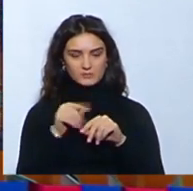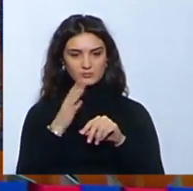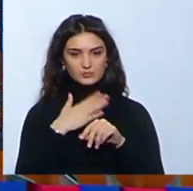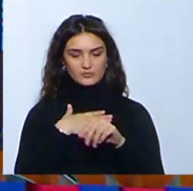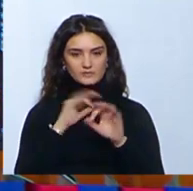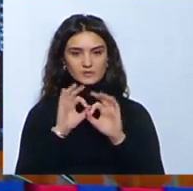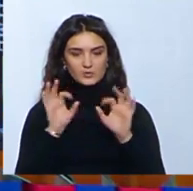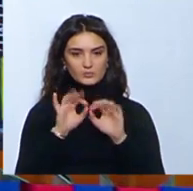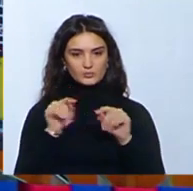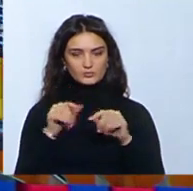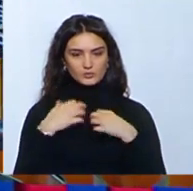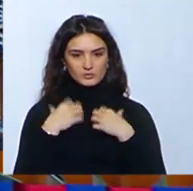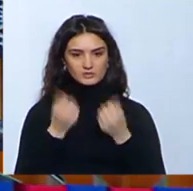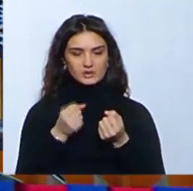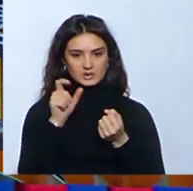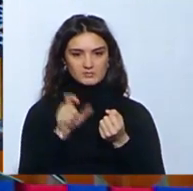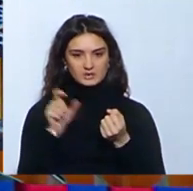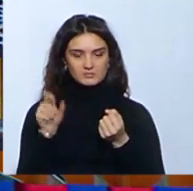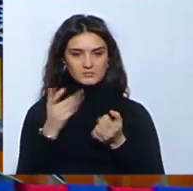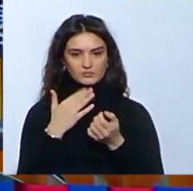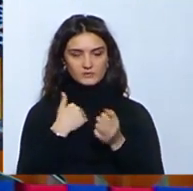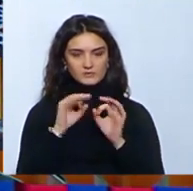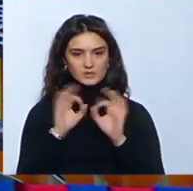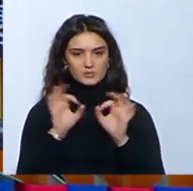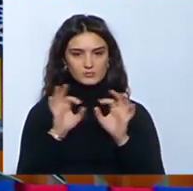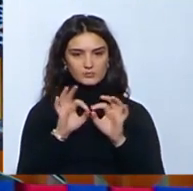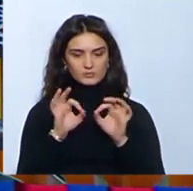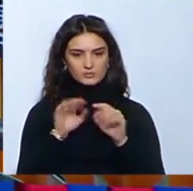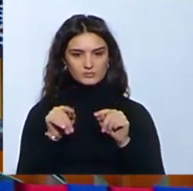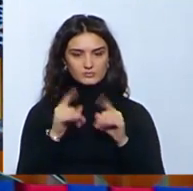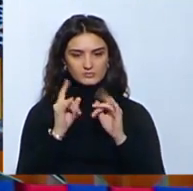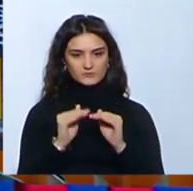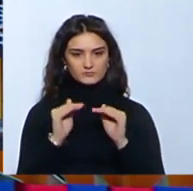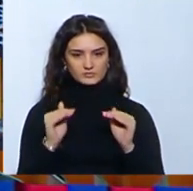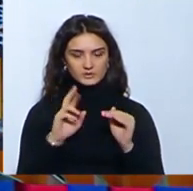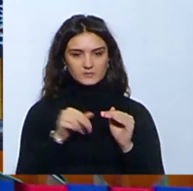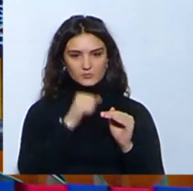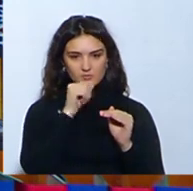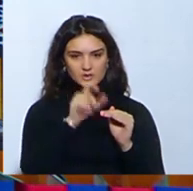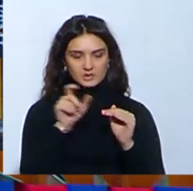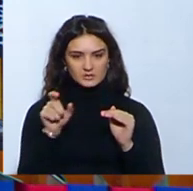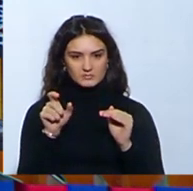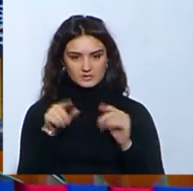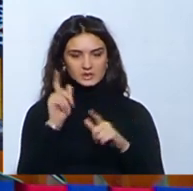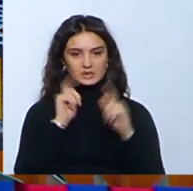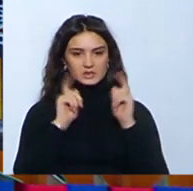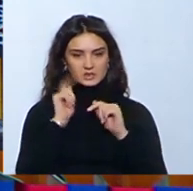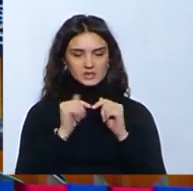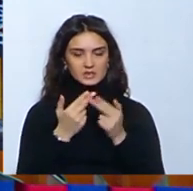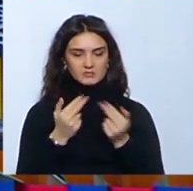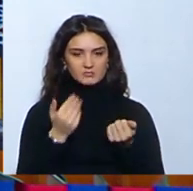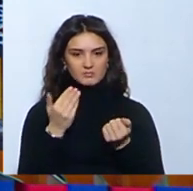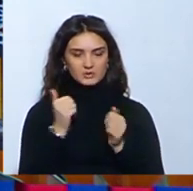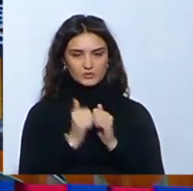ჩვენ ლაპარაკობთ ჯანმრთელ ადამიანებზე, თუ ჩვენ ლაპარაკობთ მით უფრო ბავშვებზე და მოზარდებზე, მაშინ რძის ნაწარმი არის